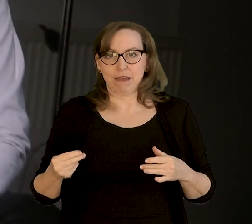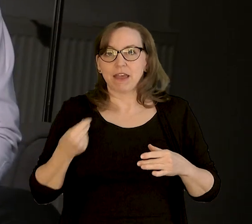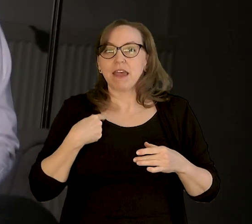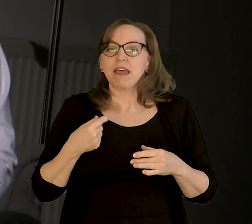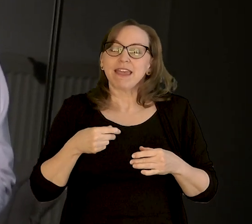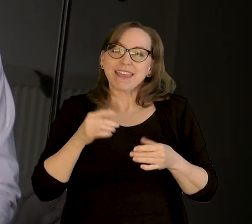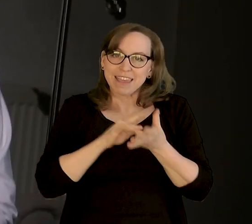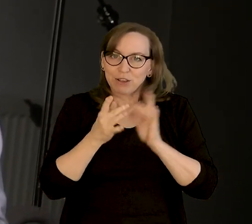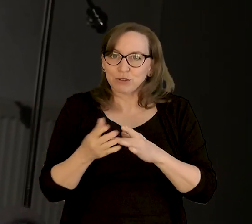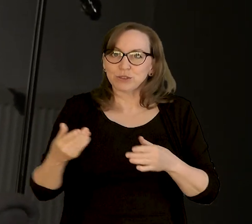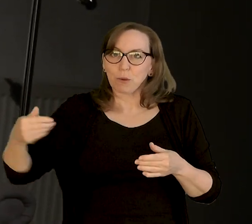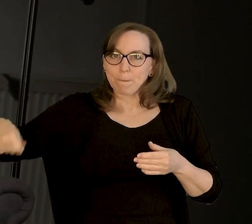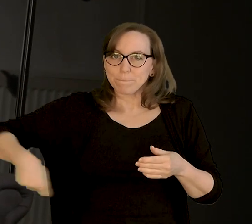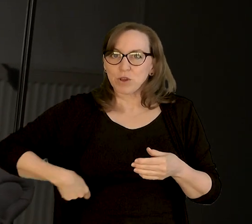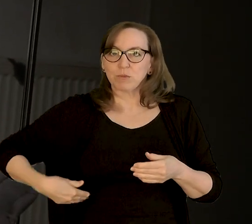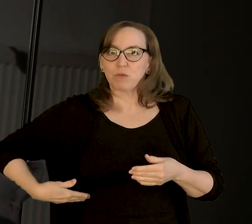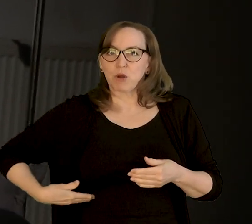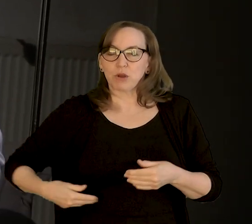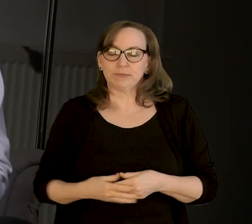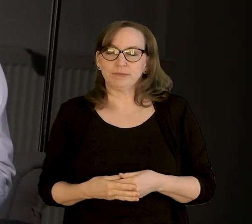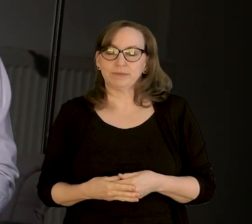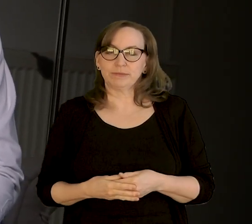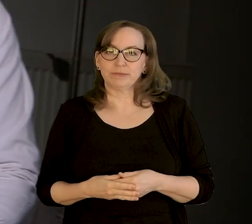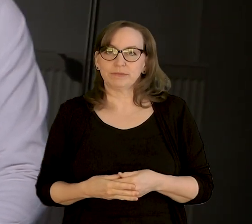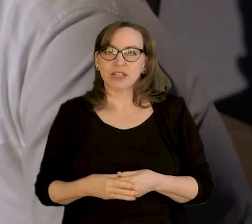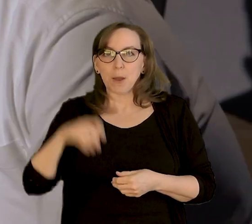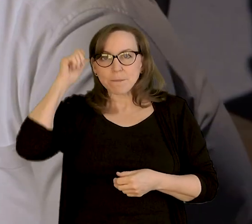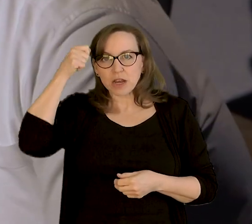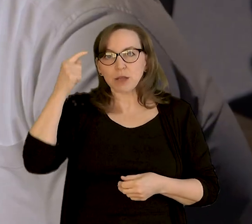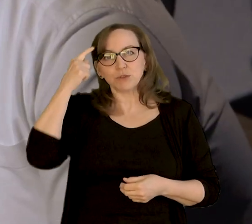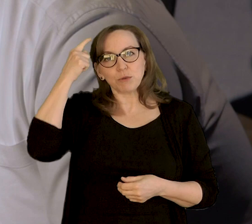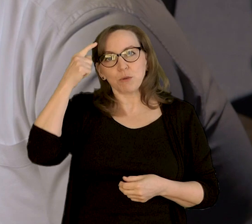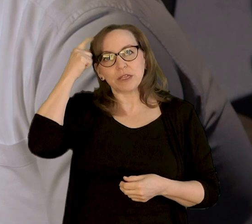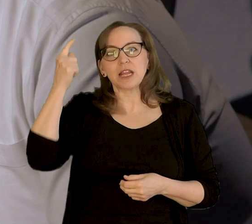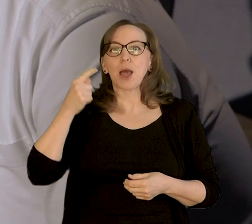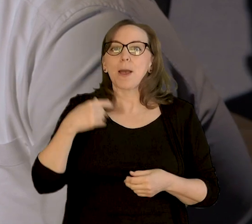Baranek symbolizował Mesjasza, który miał przyjść.